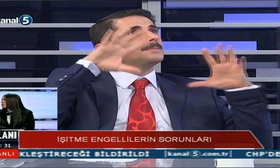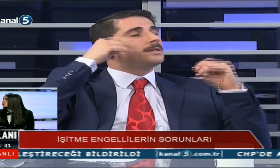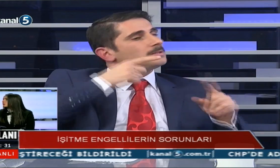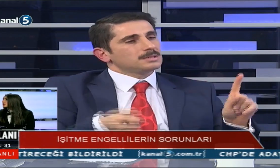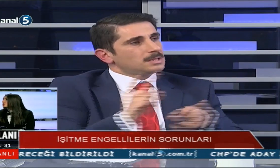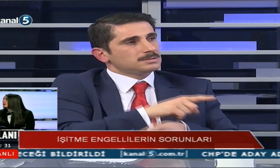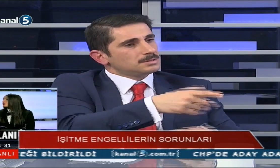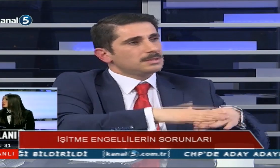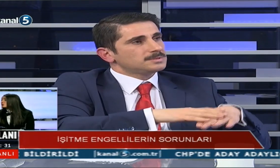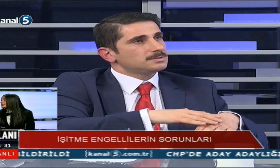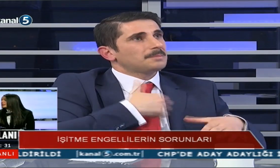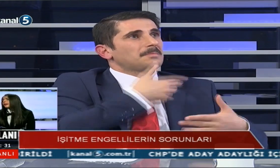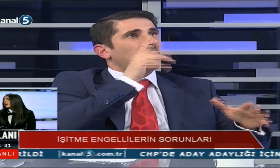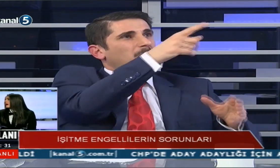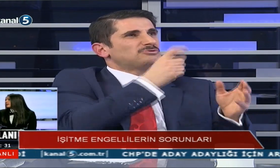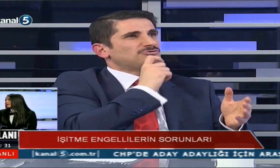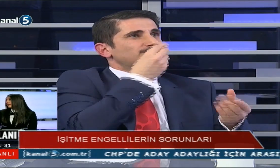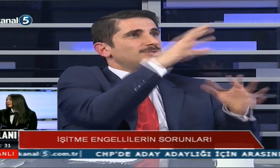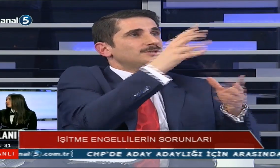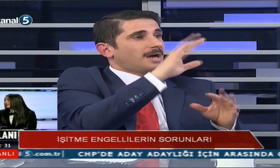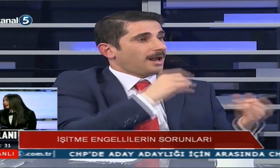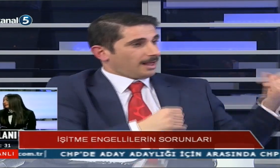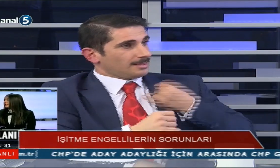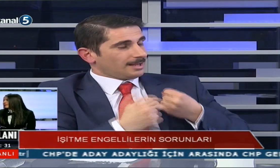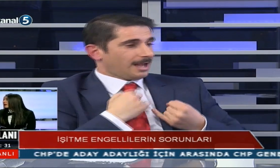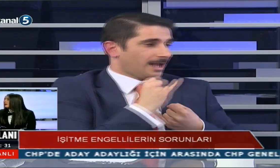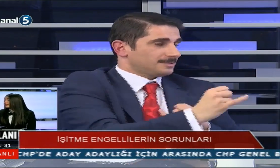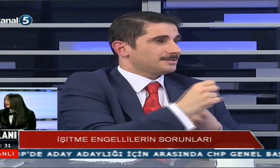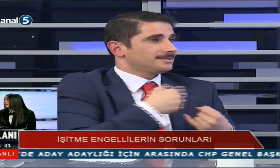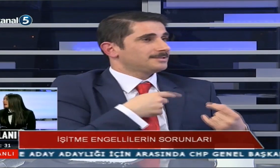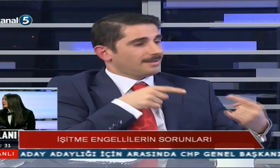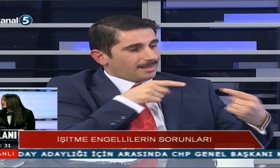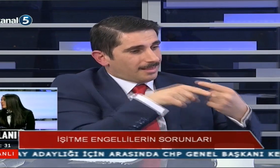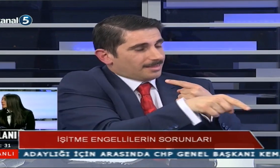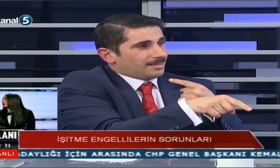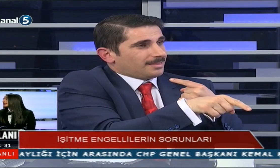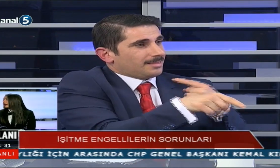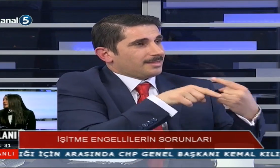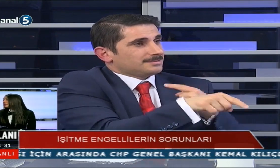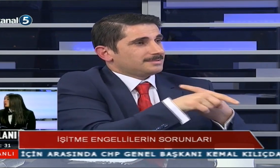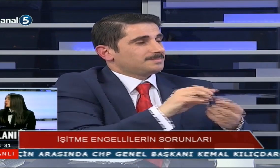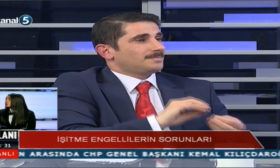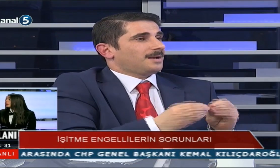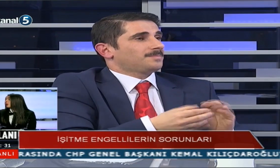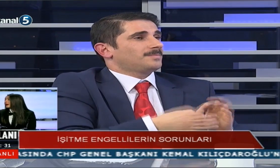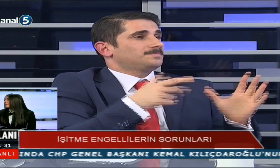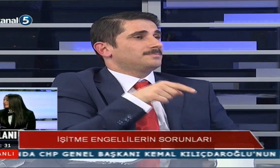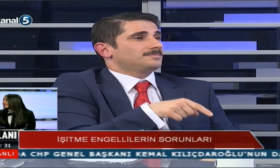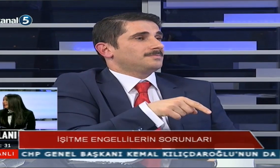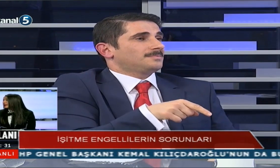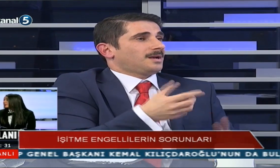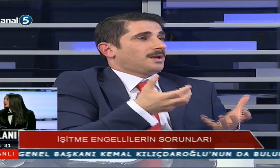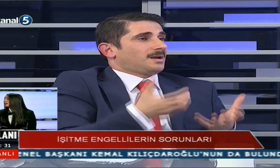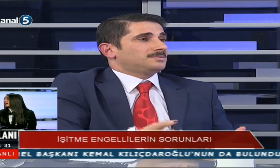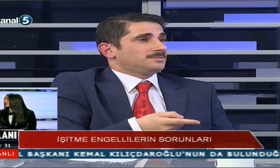geçiyorlar, konuşup geçiyorlar. Sorduklarında anlasaydın, baksaydın ya da tekrardan anlatamam der gibi ya da konuşmaya öğrenmesin